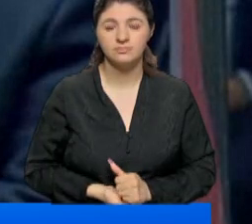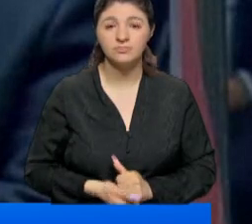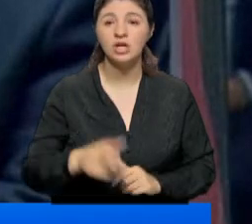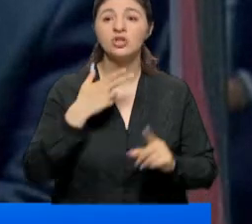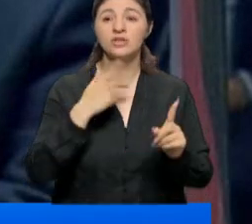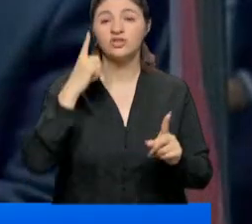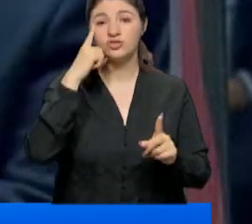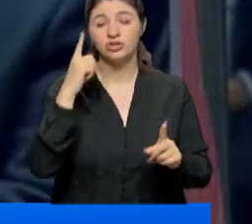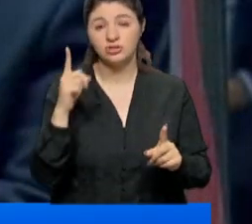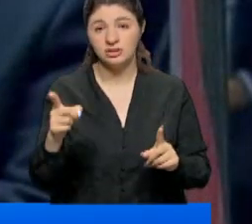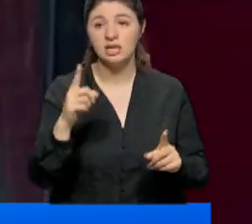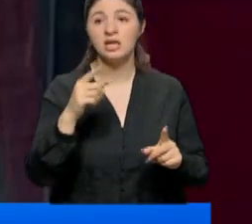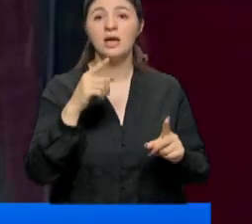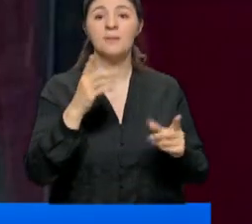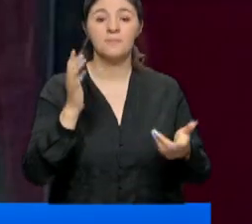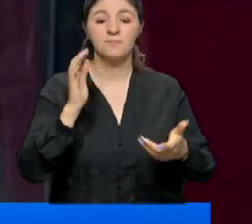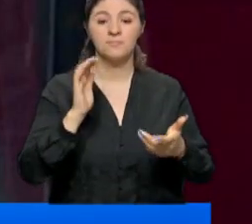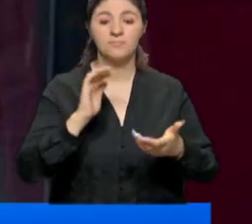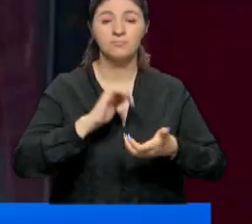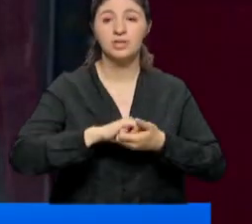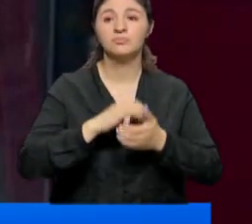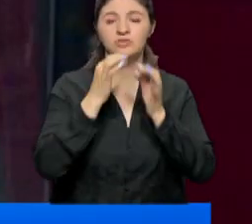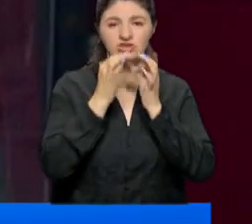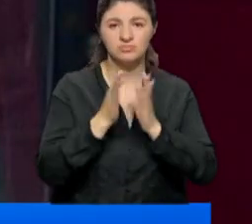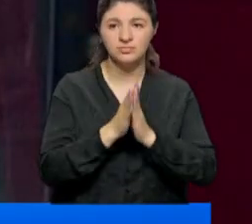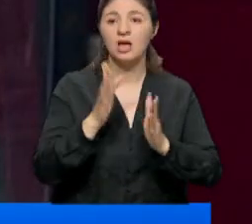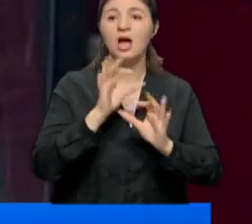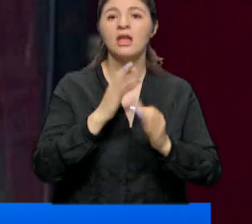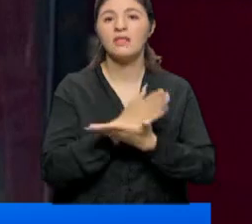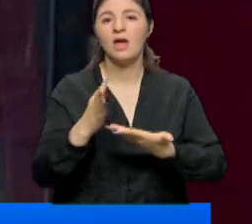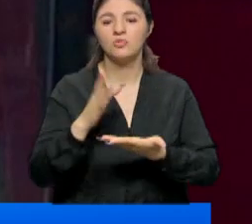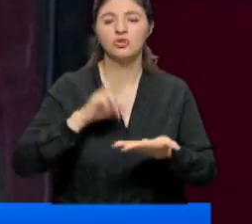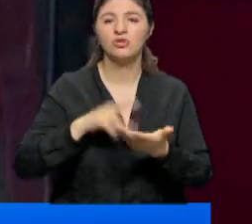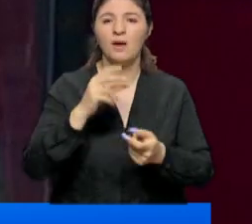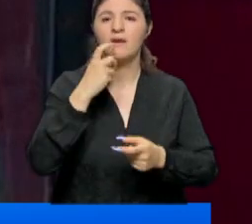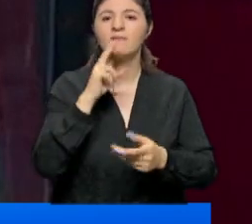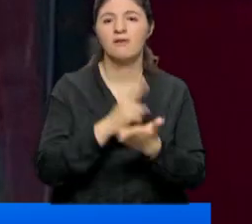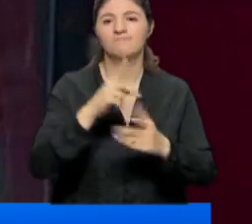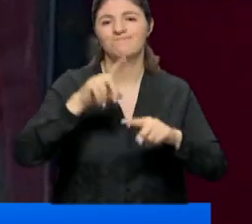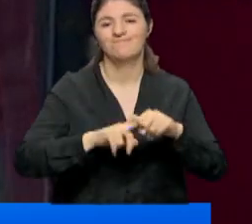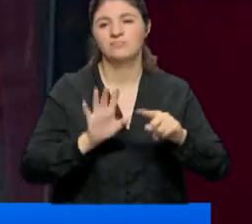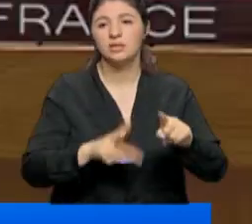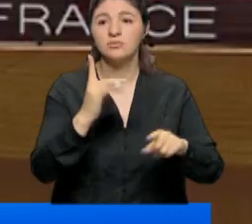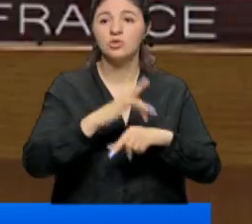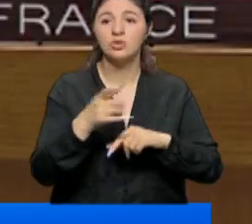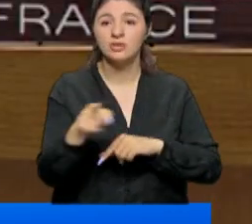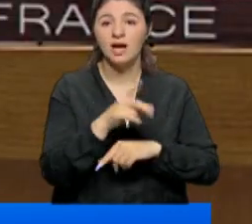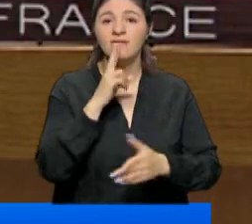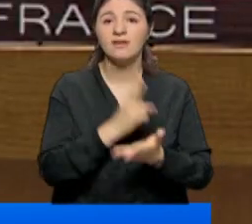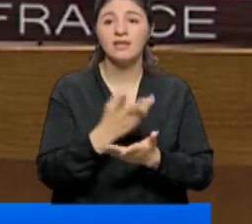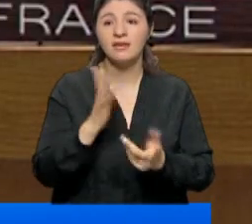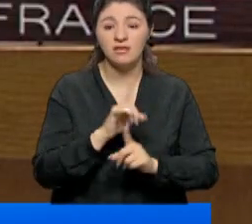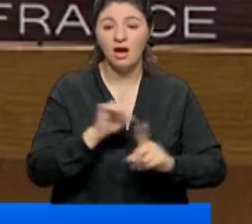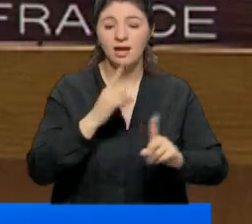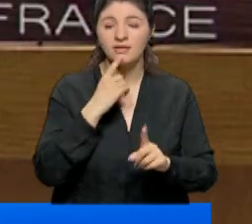Rusya ve Çin'in Birleşmiş Milletler Güvenlik Konseyi daimi üyesi olmasından dolayı karar askıda kaldı Şimdi iki ülke kararı